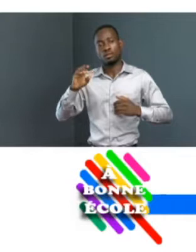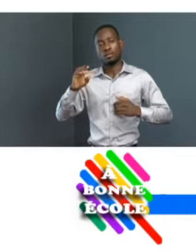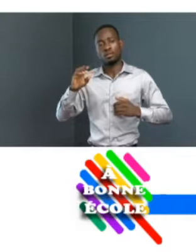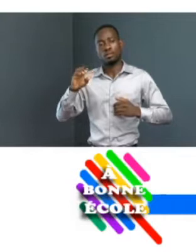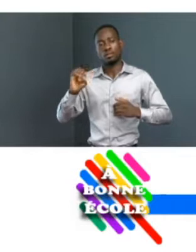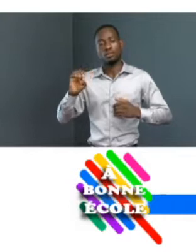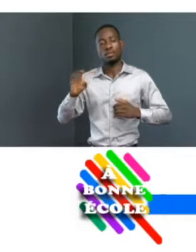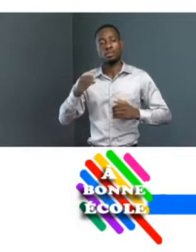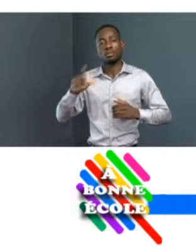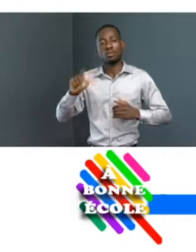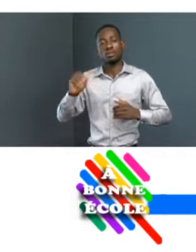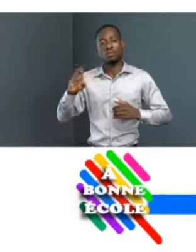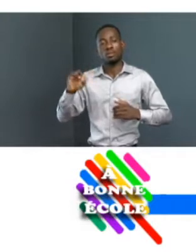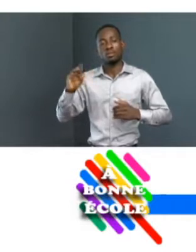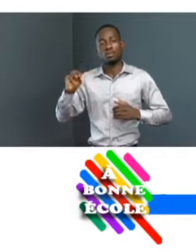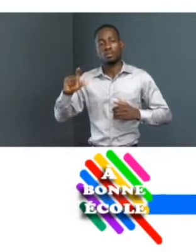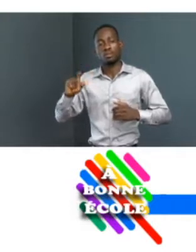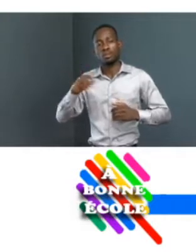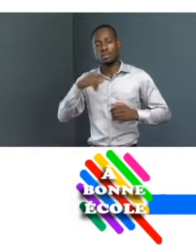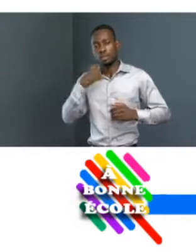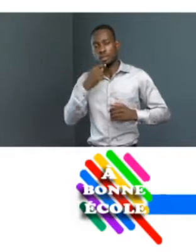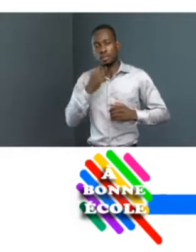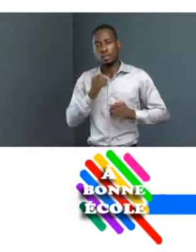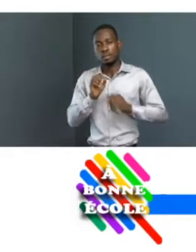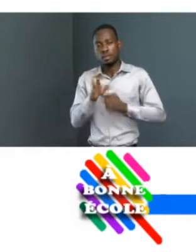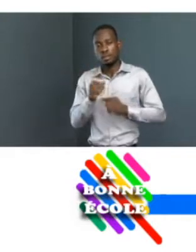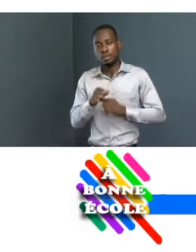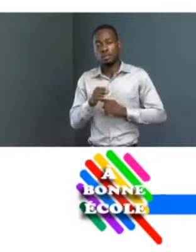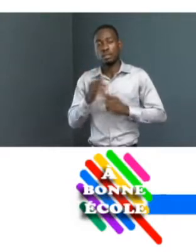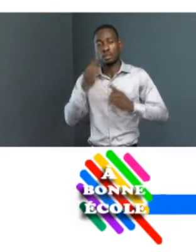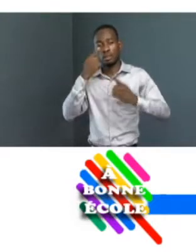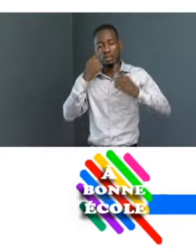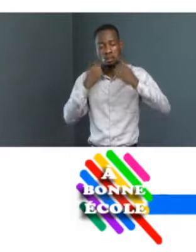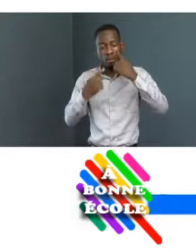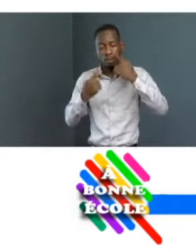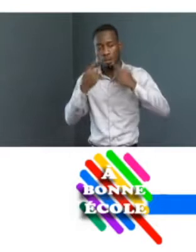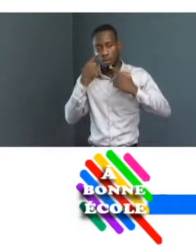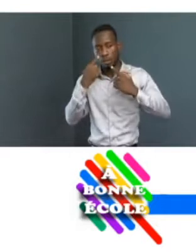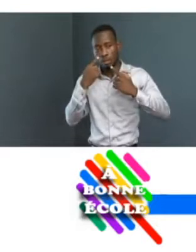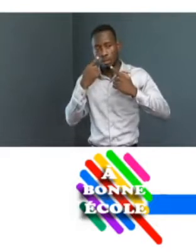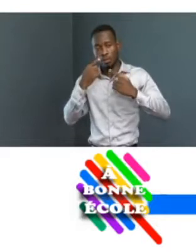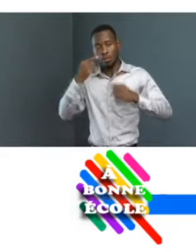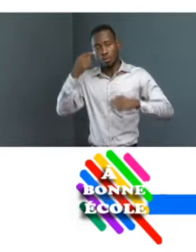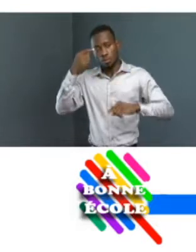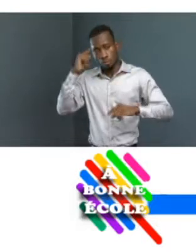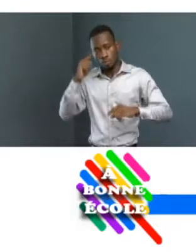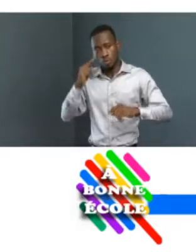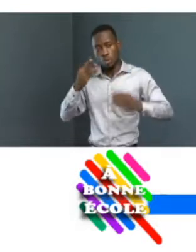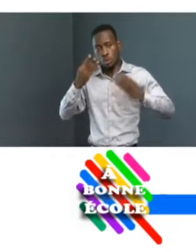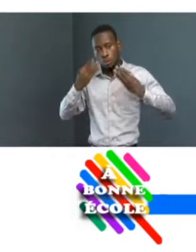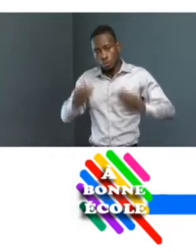ici, qui sécrètent les larmes pour humidifier